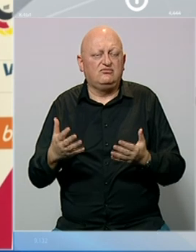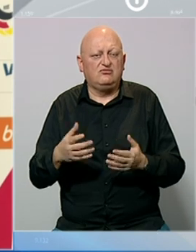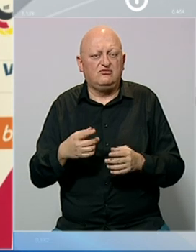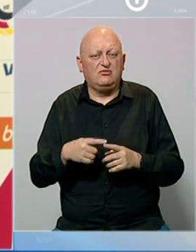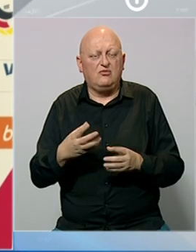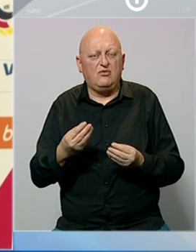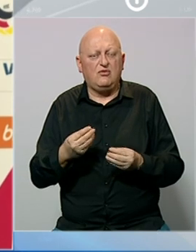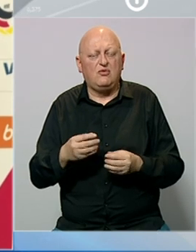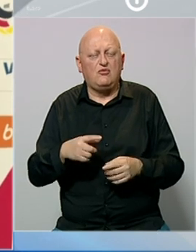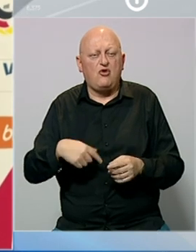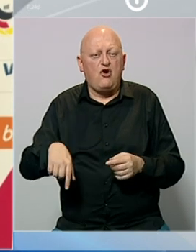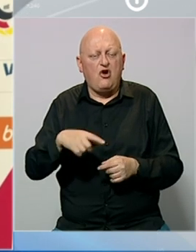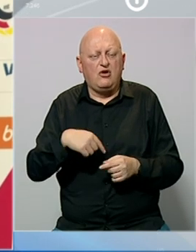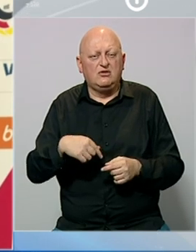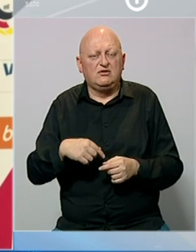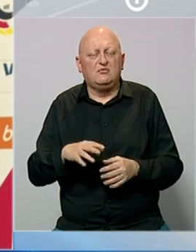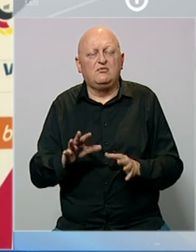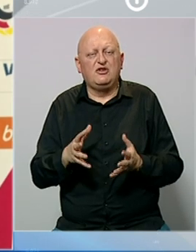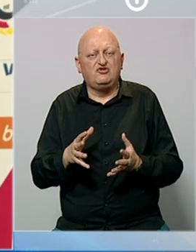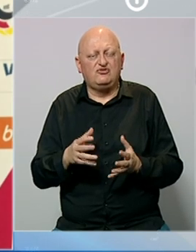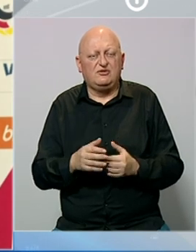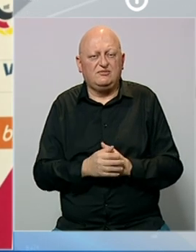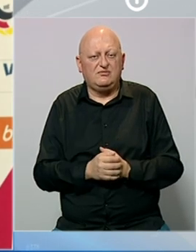o puno okolnosti. Međutim,